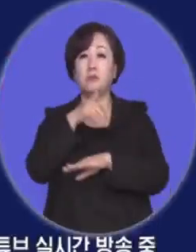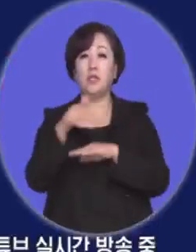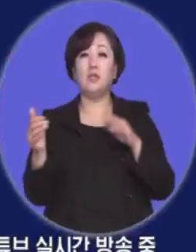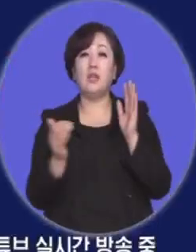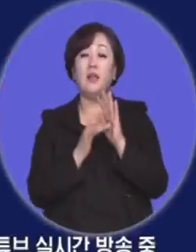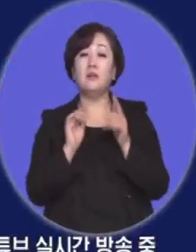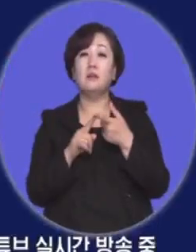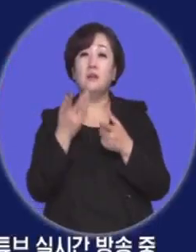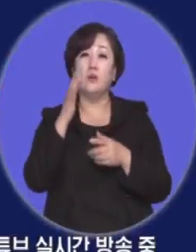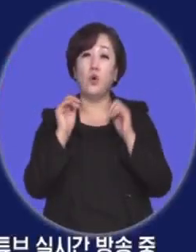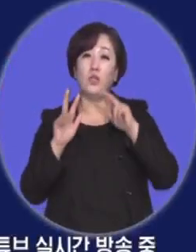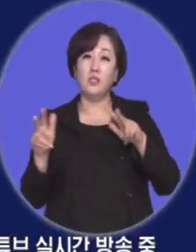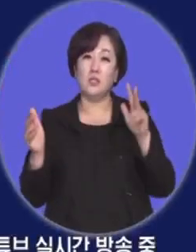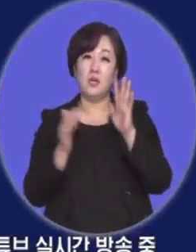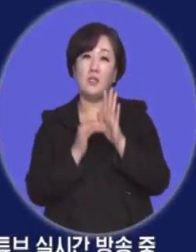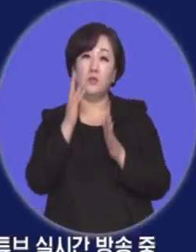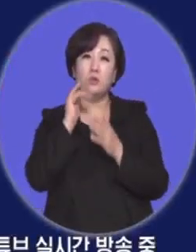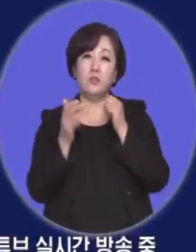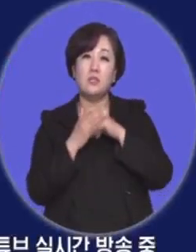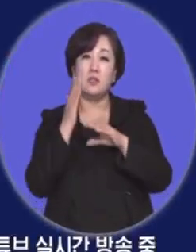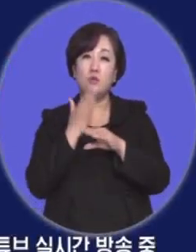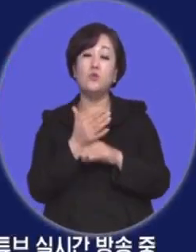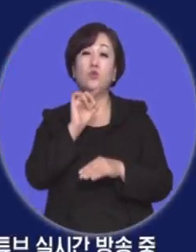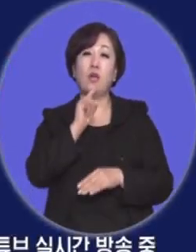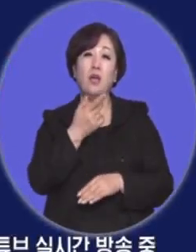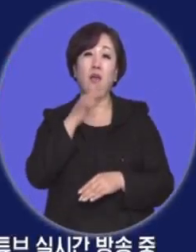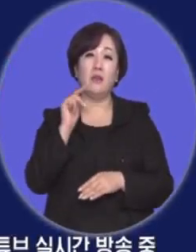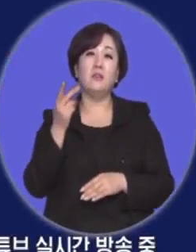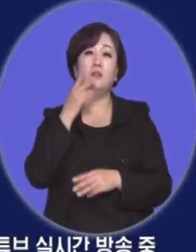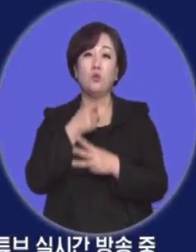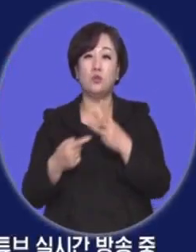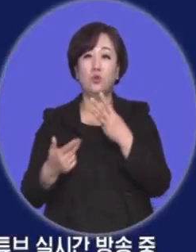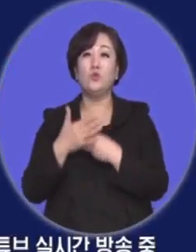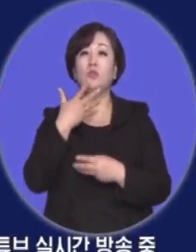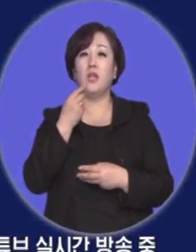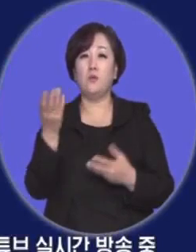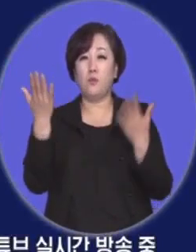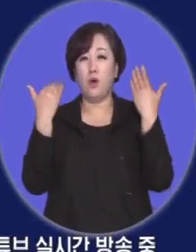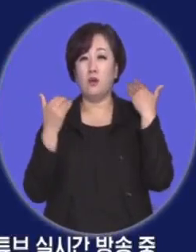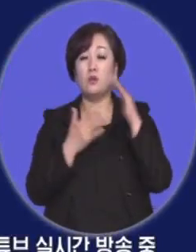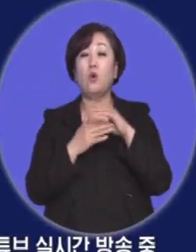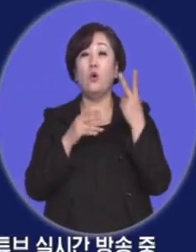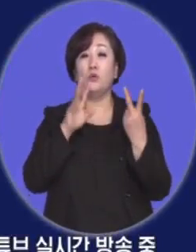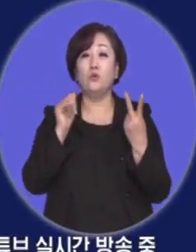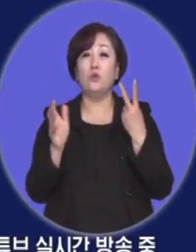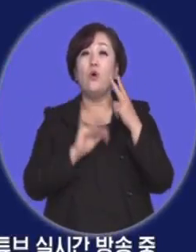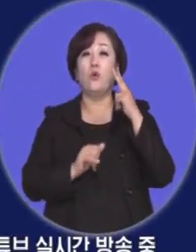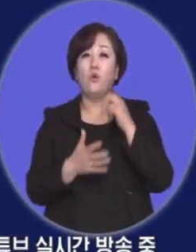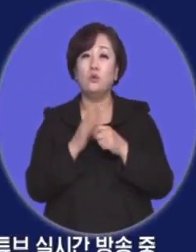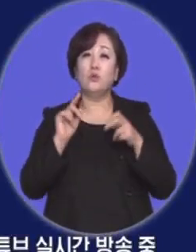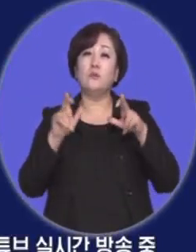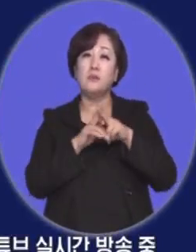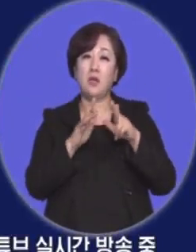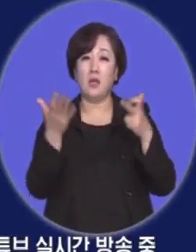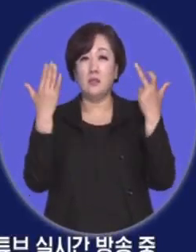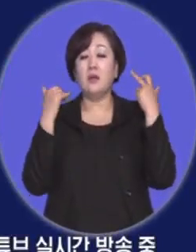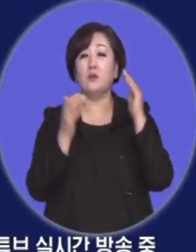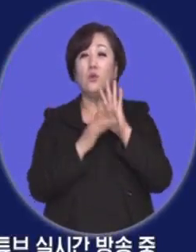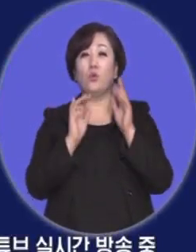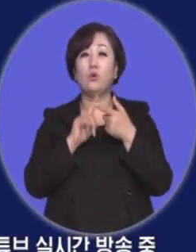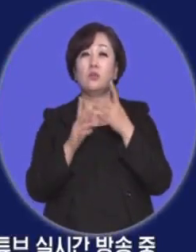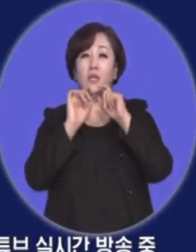계획입니다 현재 울산에는 중 해인교 행복학교 특 교와